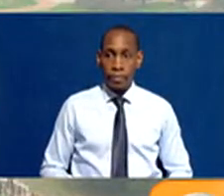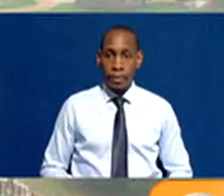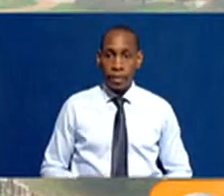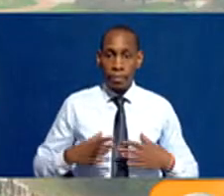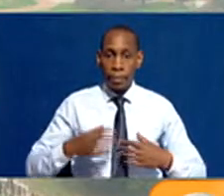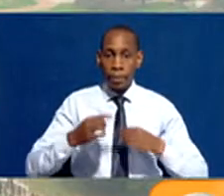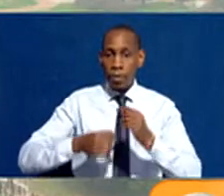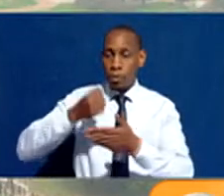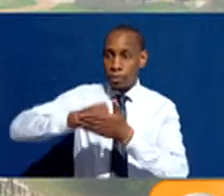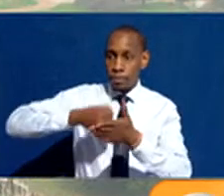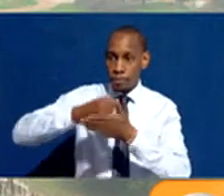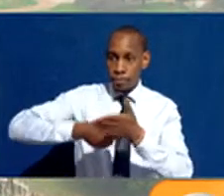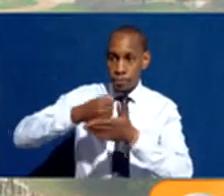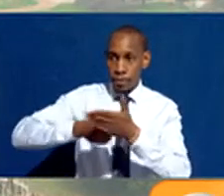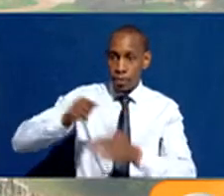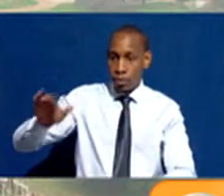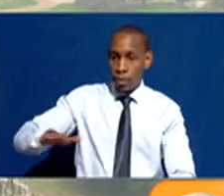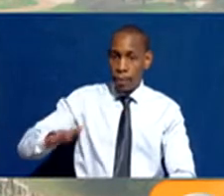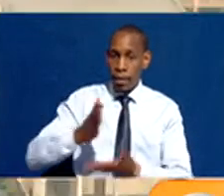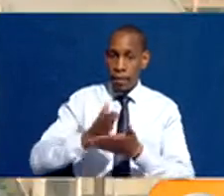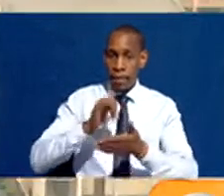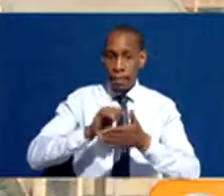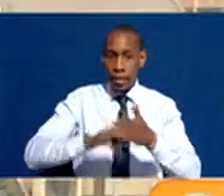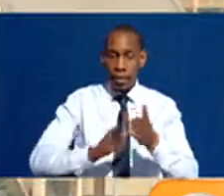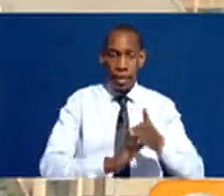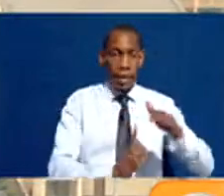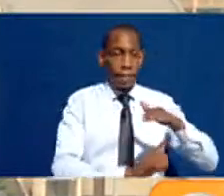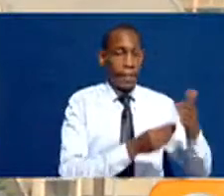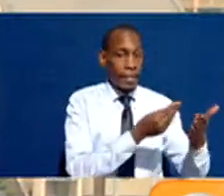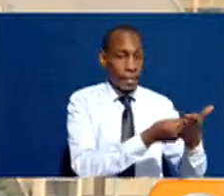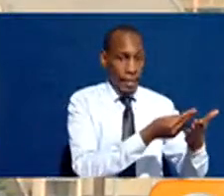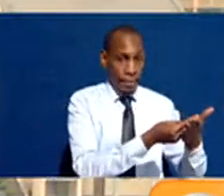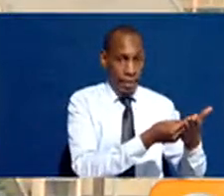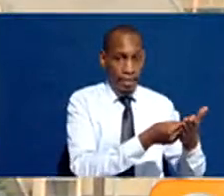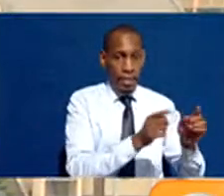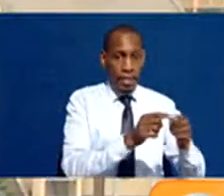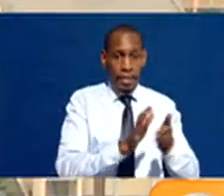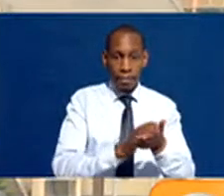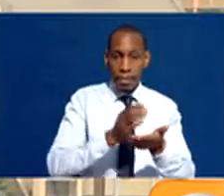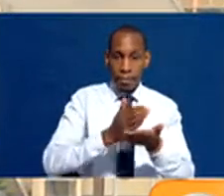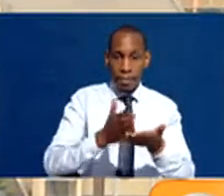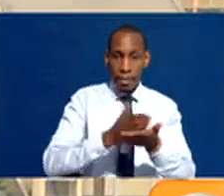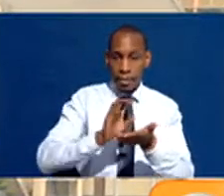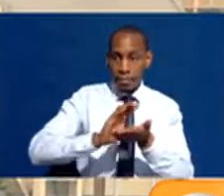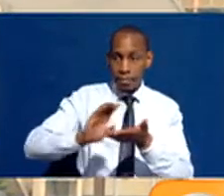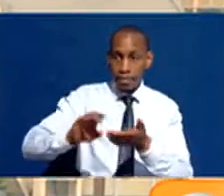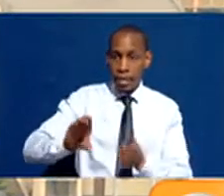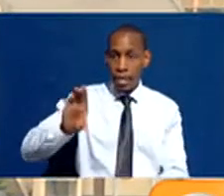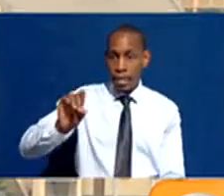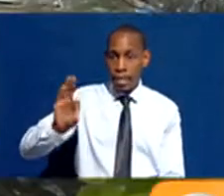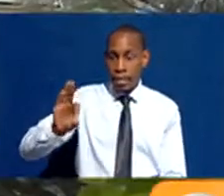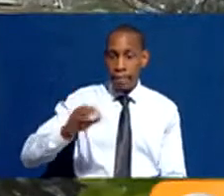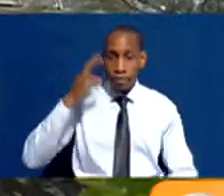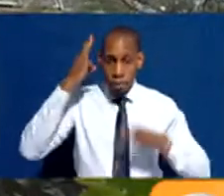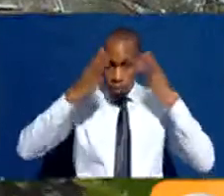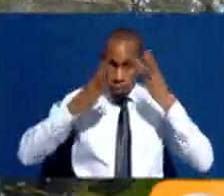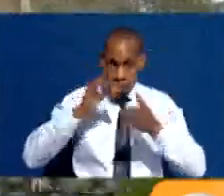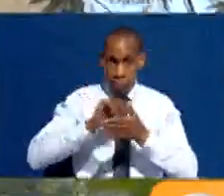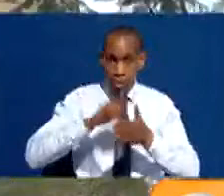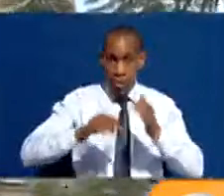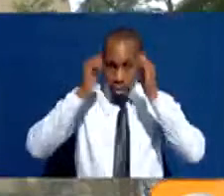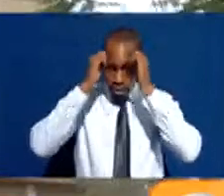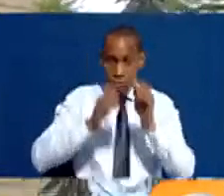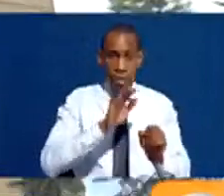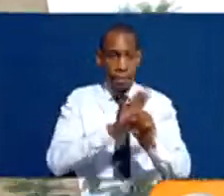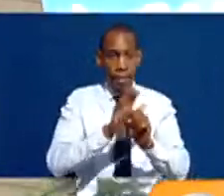Wanazidi kukaza kamba bungeni kuhakikisha kuwa wizara ya fedha imetoa mgao wa pesa za CDF, wakihofia kuwa wanafunzi